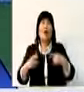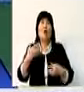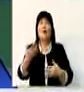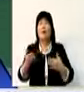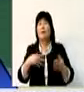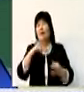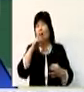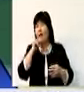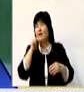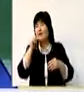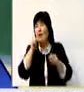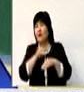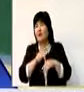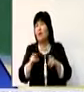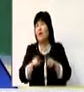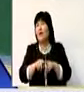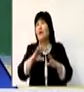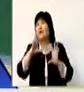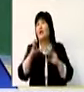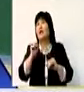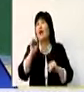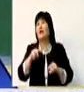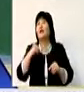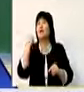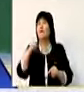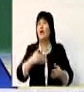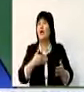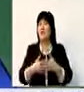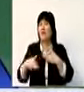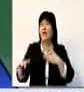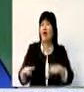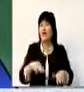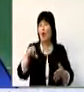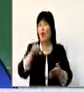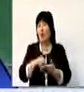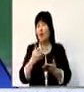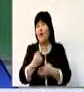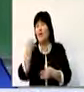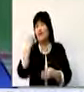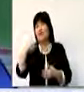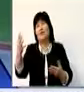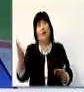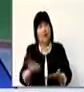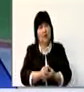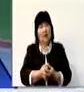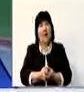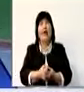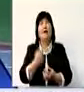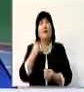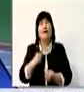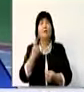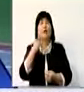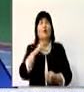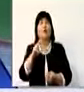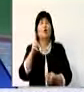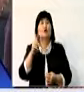бір-бірінің қателігін аңдып бақты. Нәтижесінде аралдық балуан белсенді іс-қимылдарымен көзге түсіп, жеңіс тұғырынан көрінді. Жеңімпазға 1